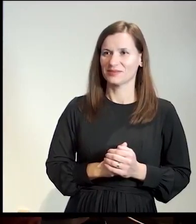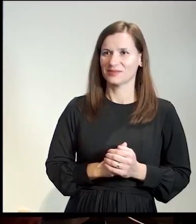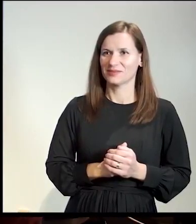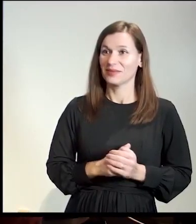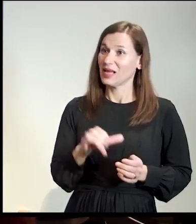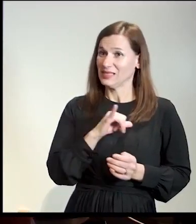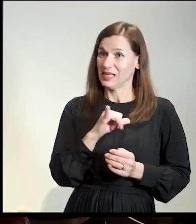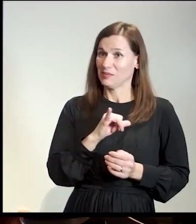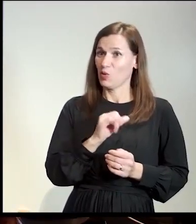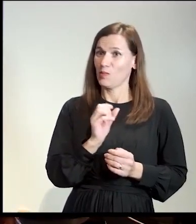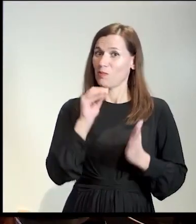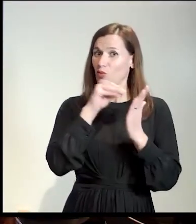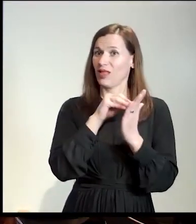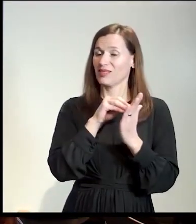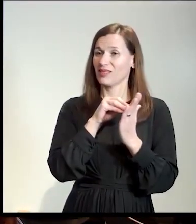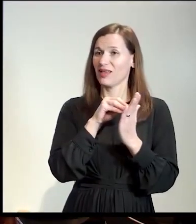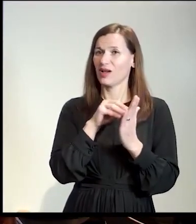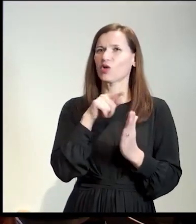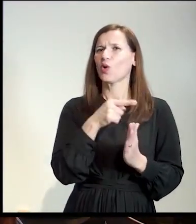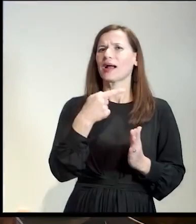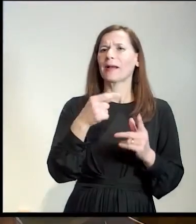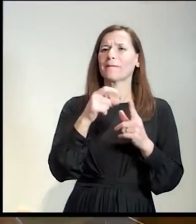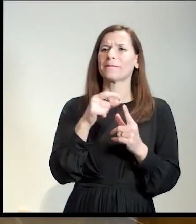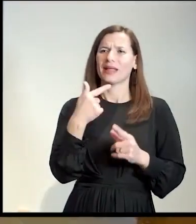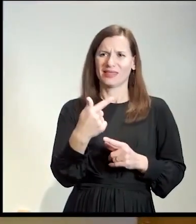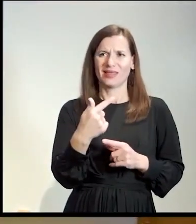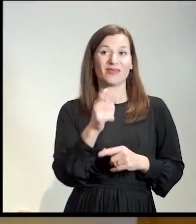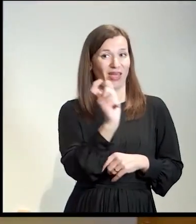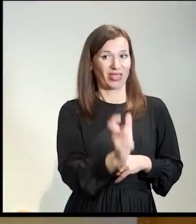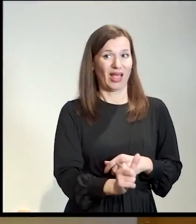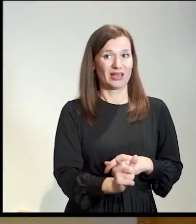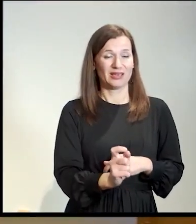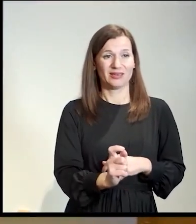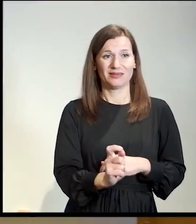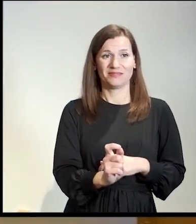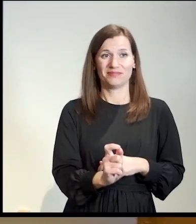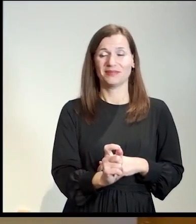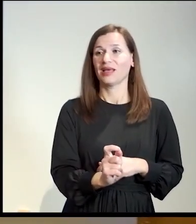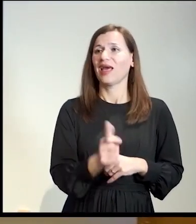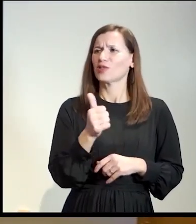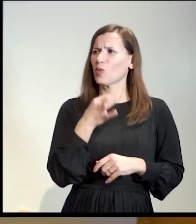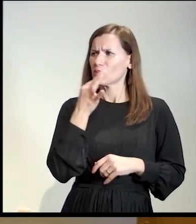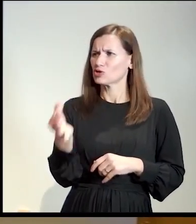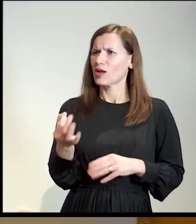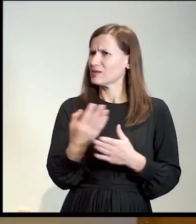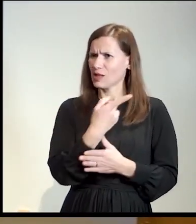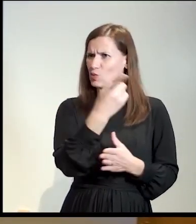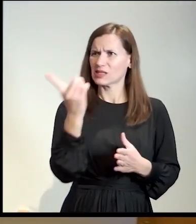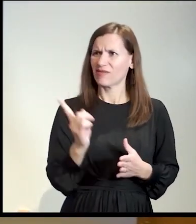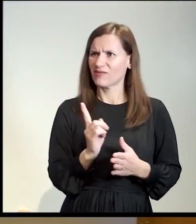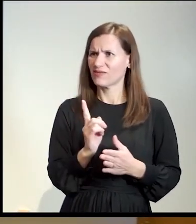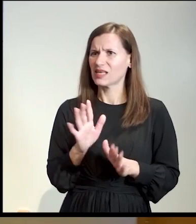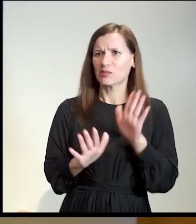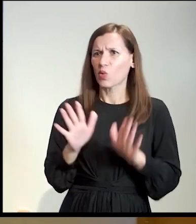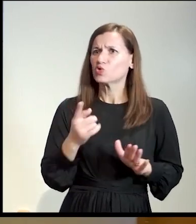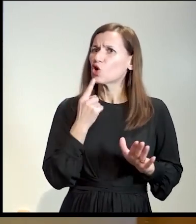Zanimiv podatek tole o GPT-ju v Italiji, GPT. Eno vprašanje za vse vas, a morda